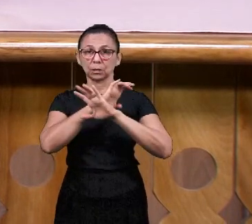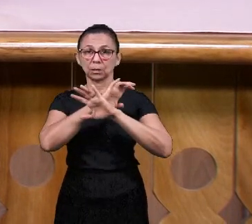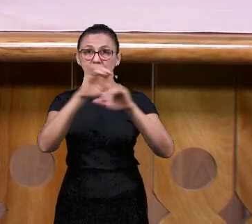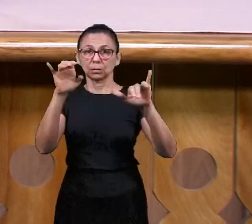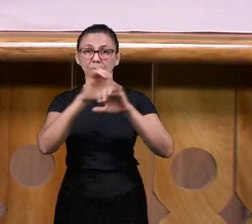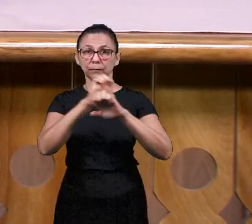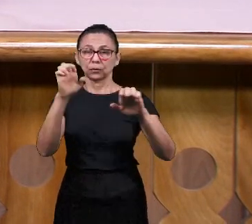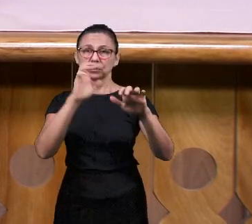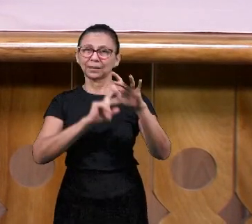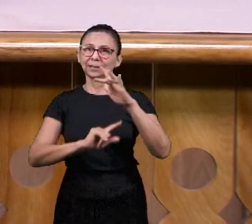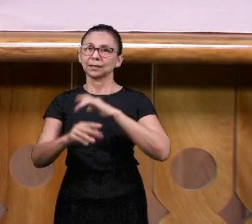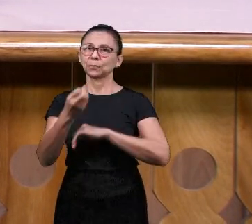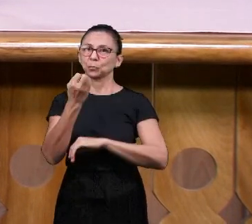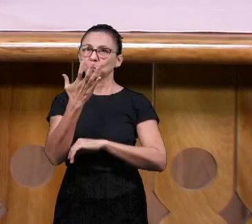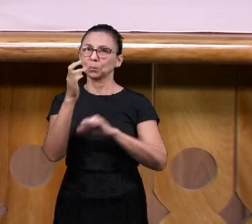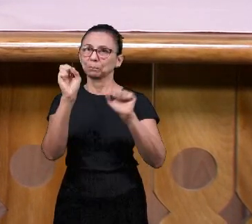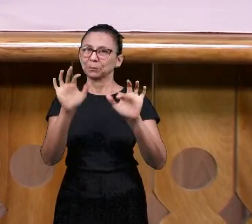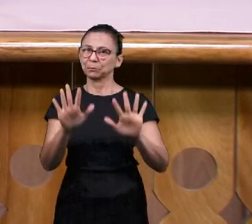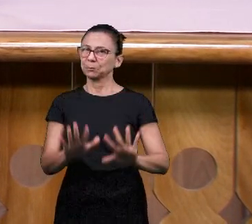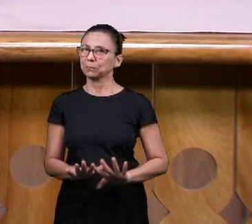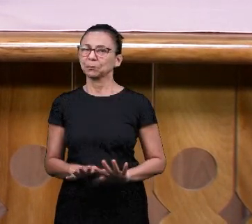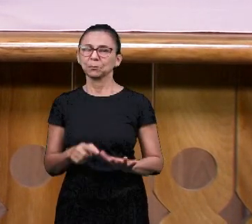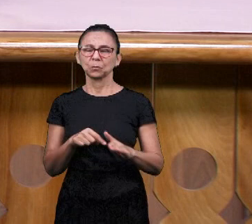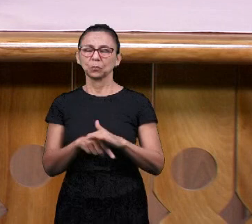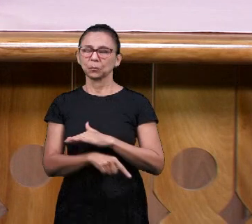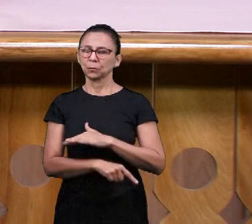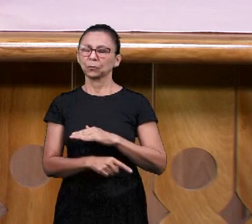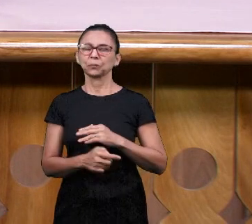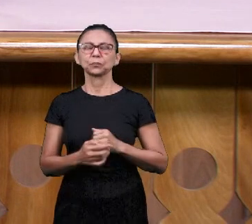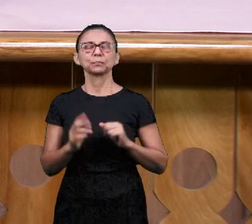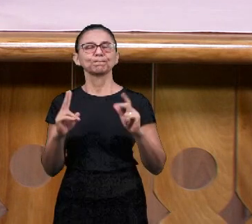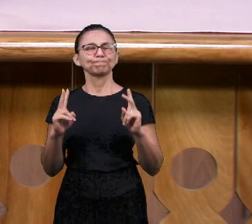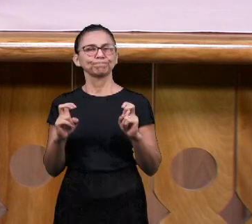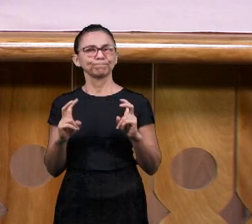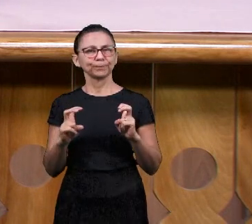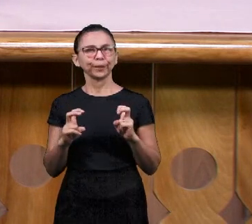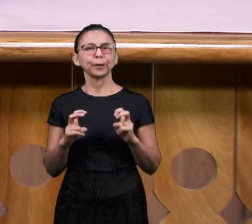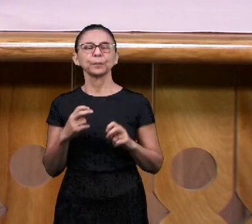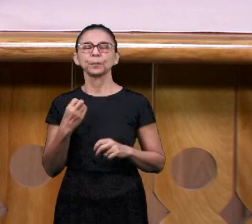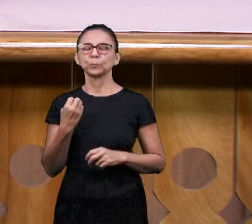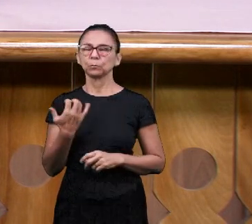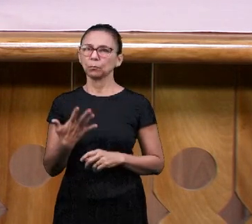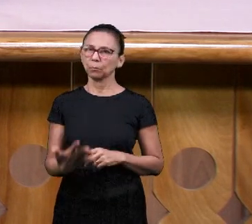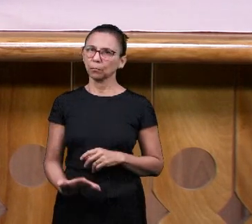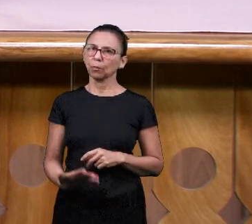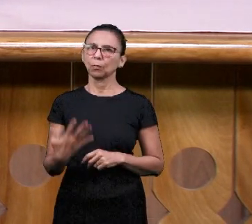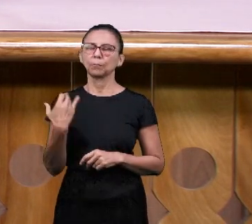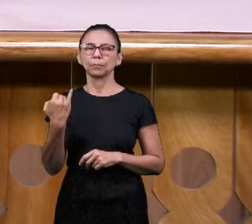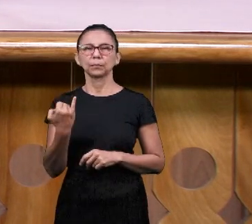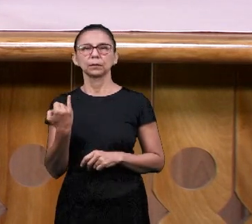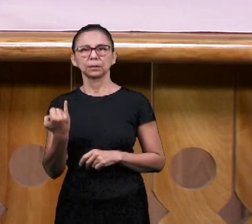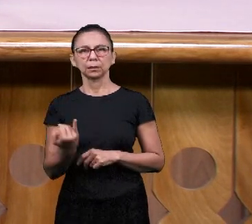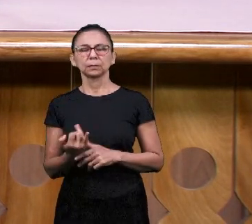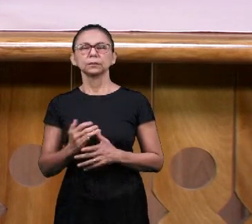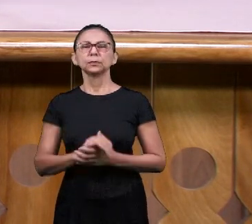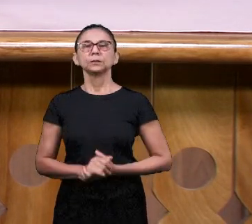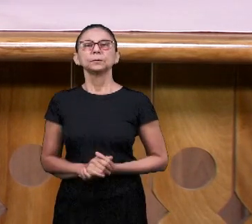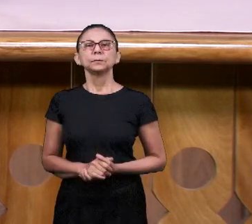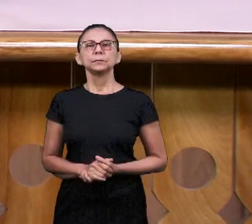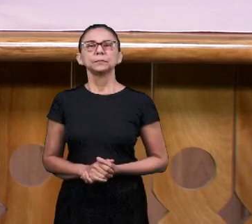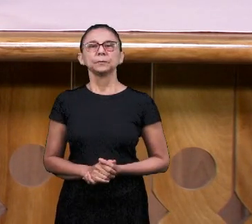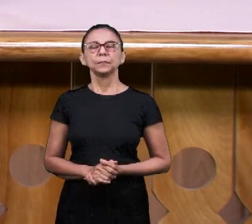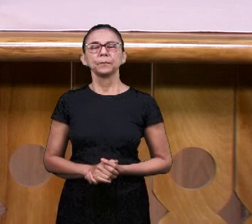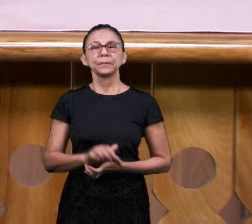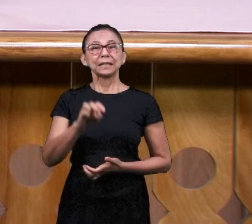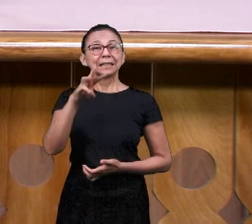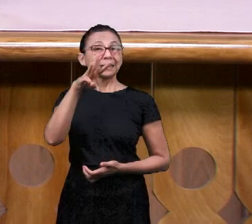Rede TV au Brésil. Vous allez pouvoir regarder dans votre téléviseur le programme en annonçant l'évangile